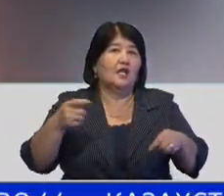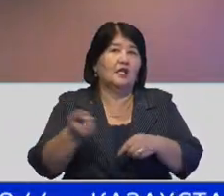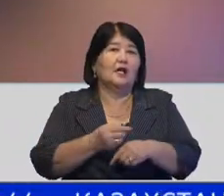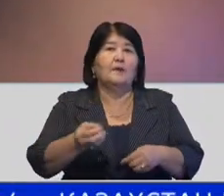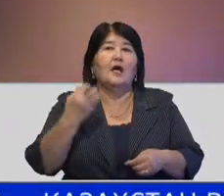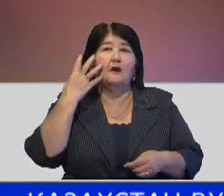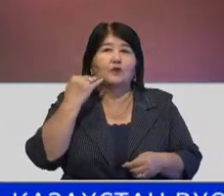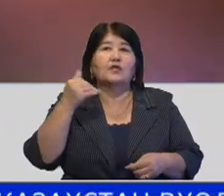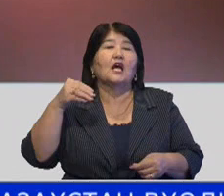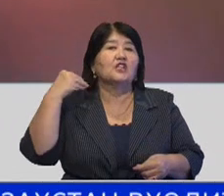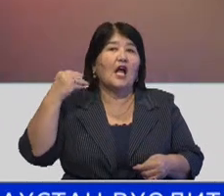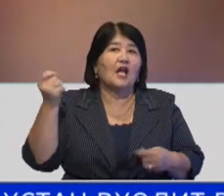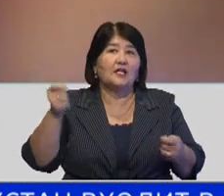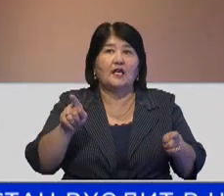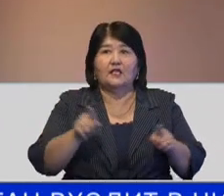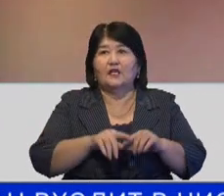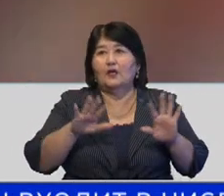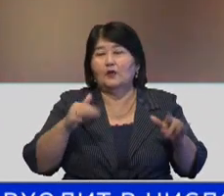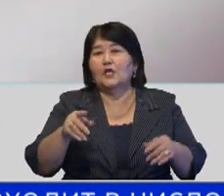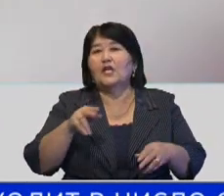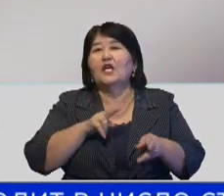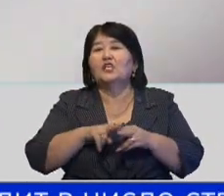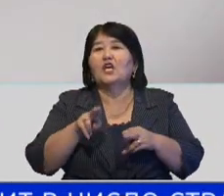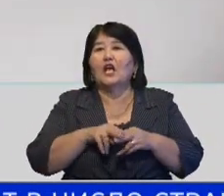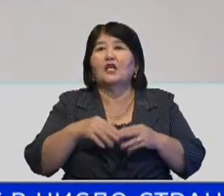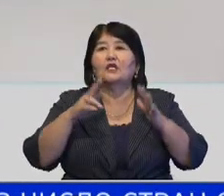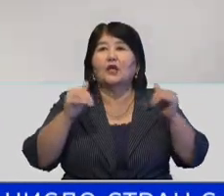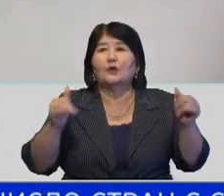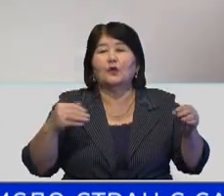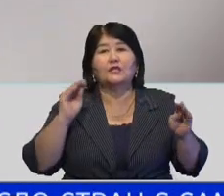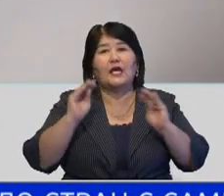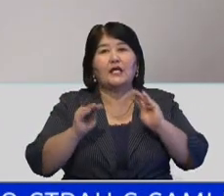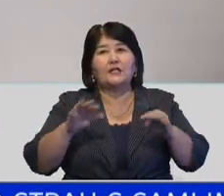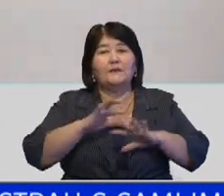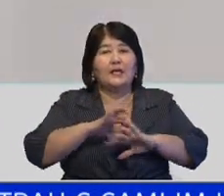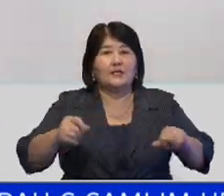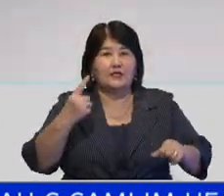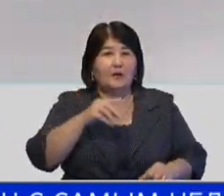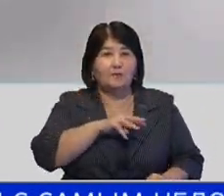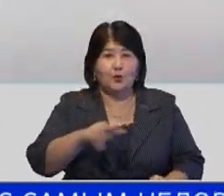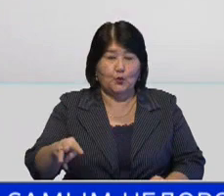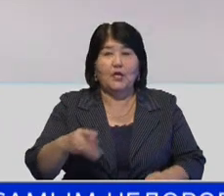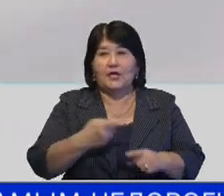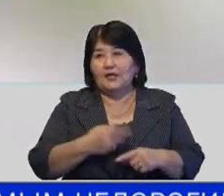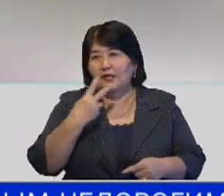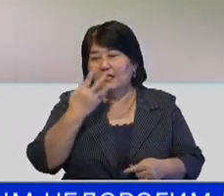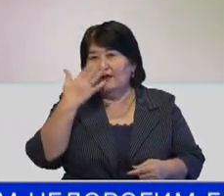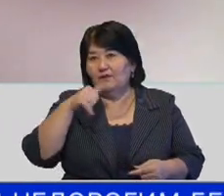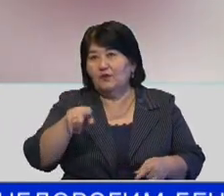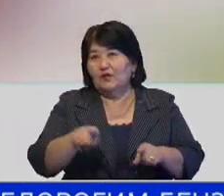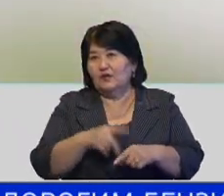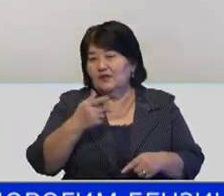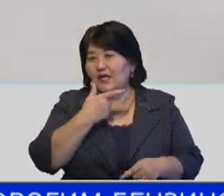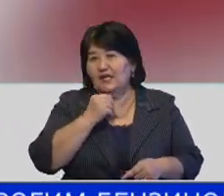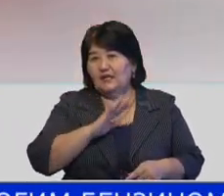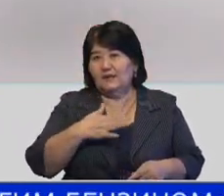фруктов из Таджикистана аналогичная ситуация с шоколадной ёлкой которую собравшиеся растащили за минуту эти видео которые никак